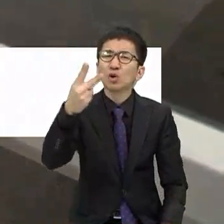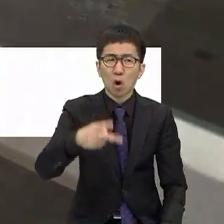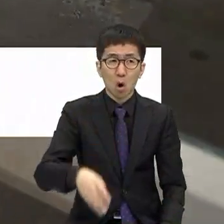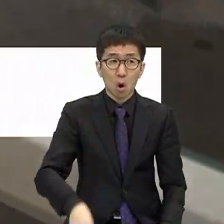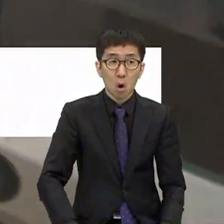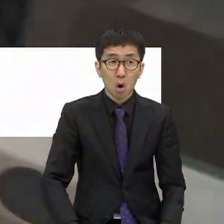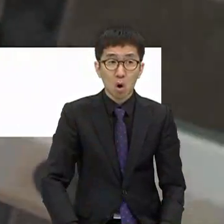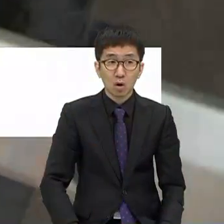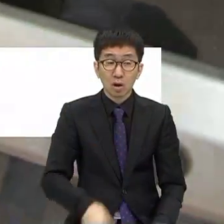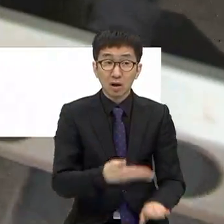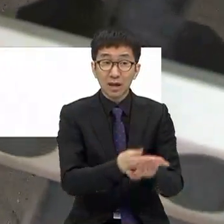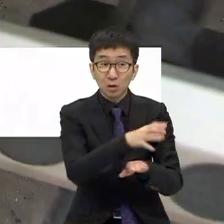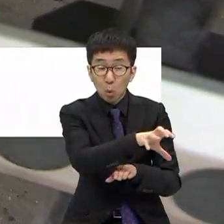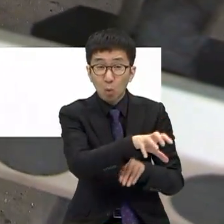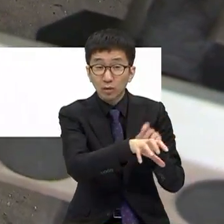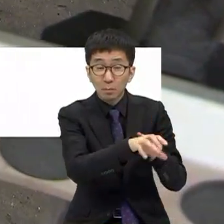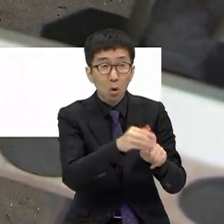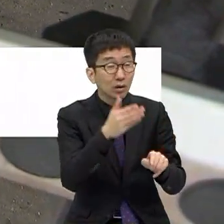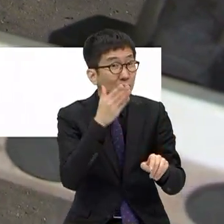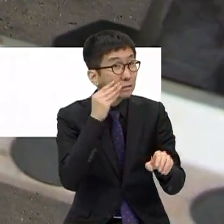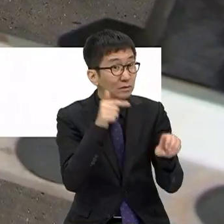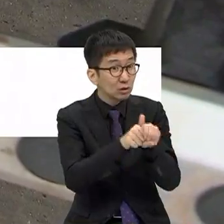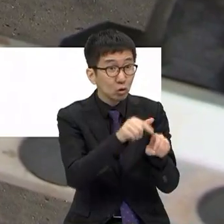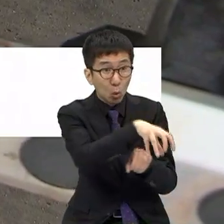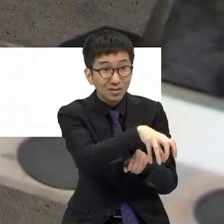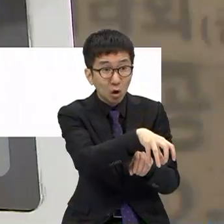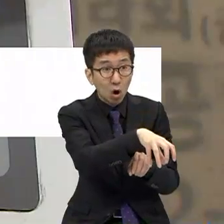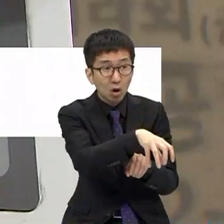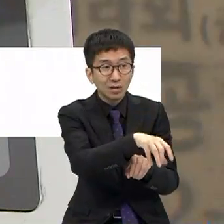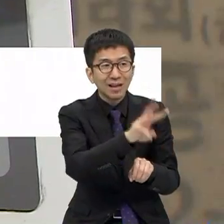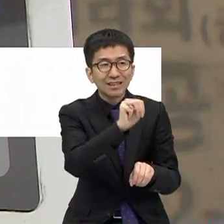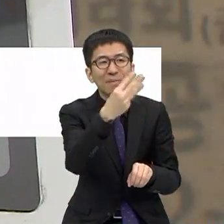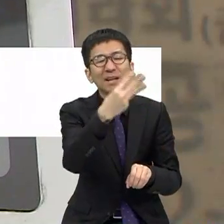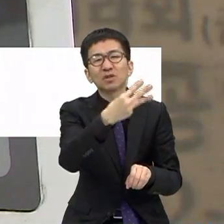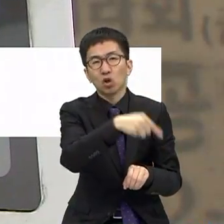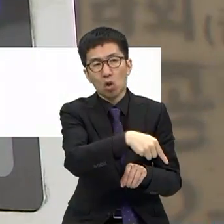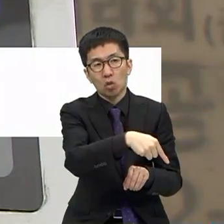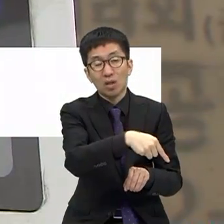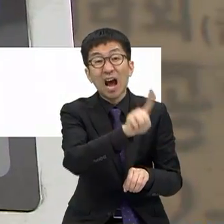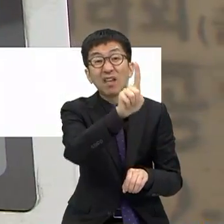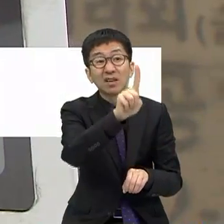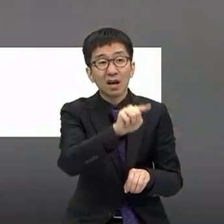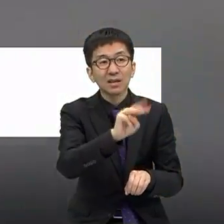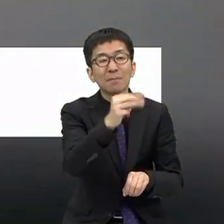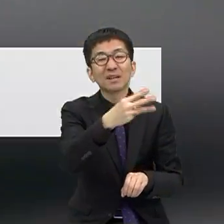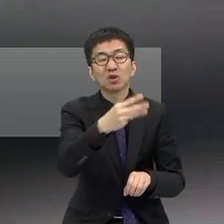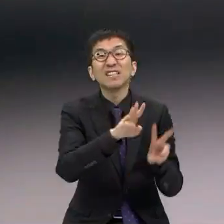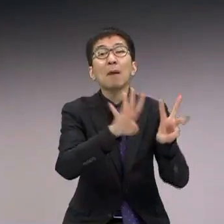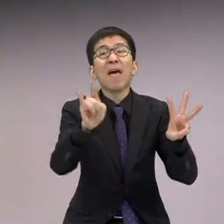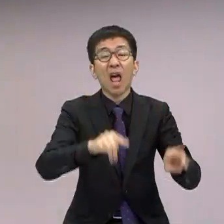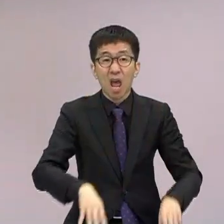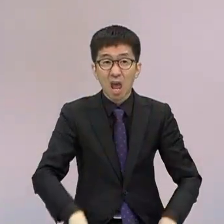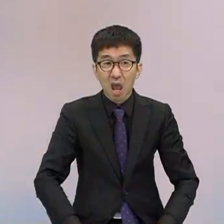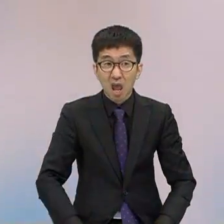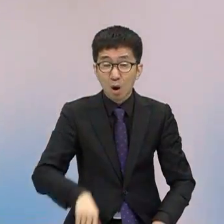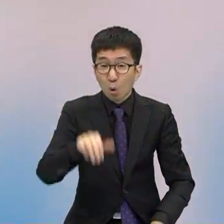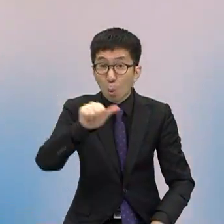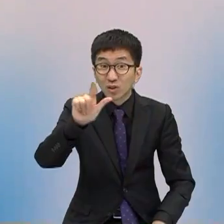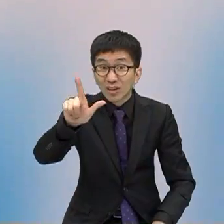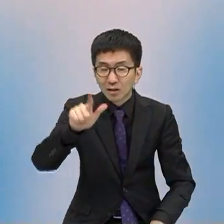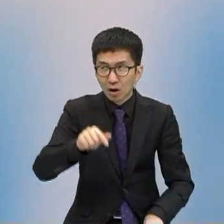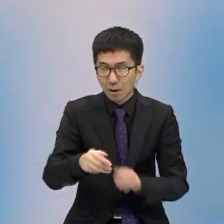해갖고 A1 케미컬 요들이 주유소에다가 33,000원에 사가래. 개당 세 가게. 5,000리터